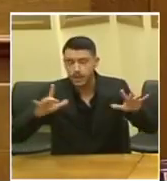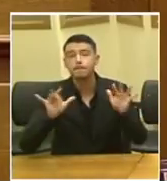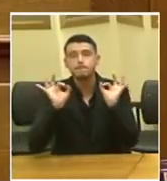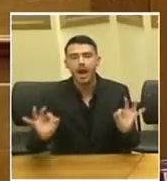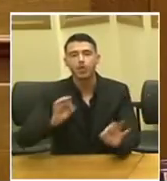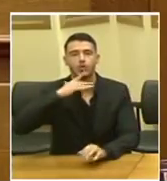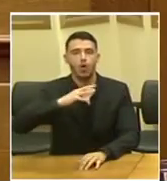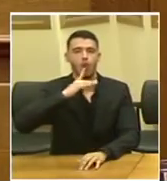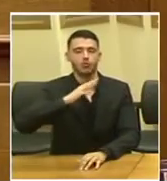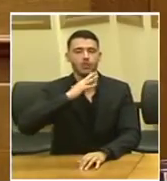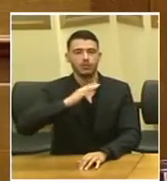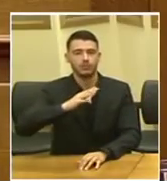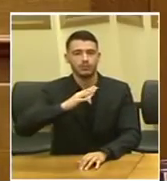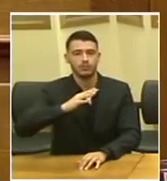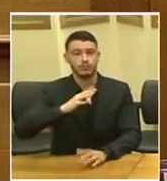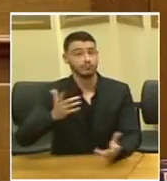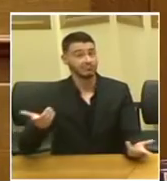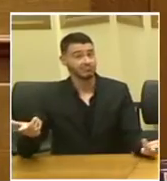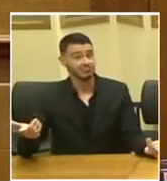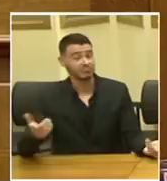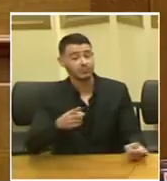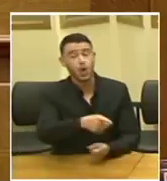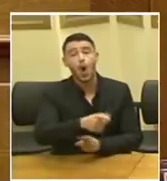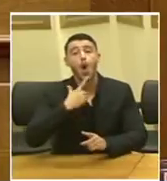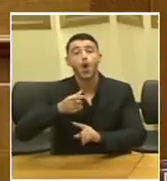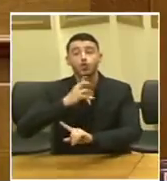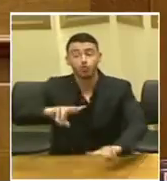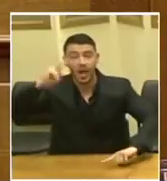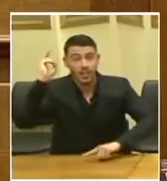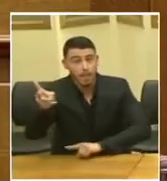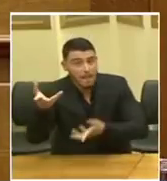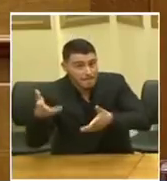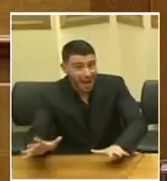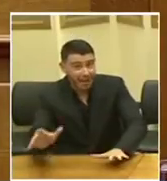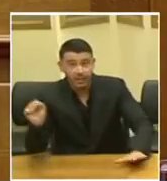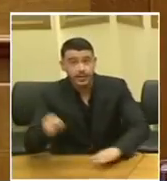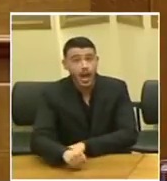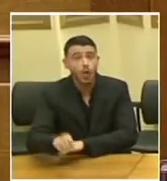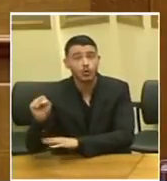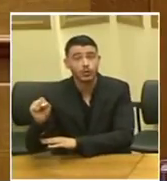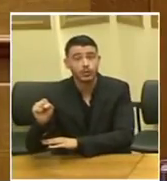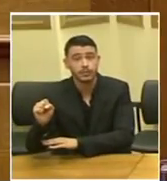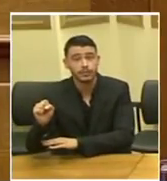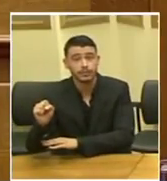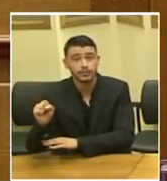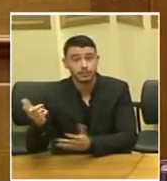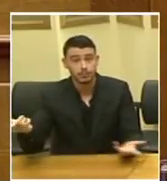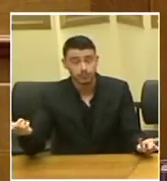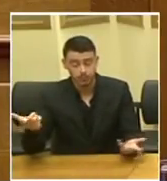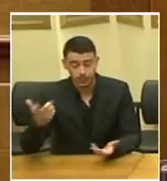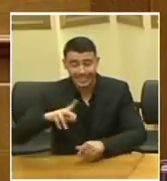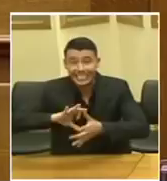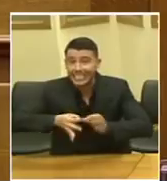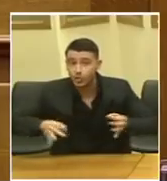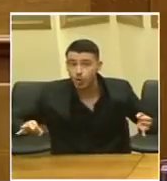γλώσσας. Τον έχετε καταδικάσει? Είναι στην ιστορία της δεξιάς της ελληνικής καταδικαστέως ο κύριος